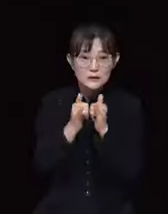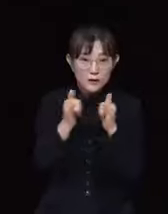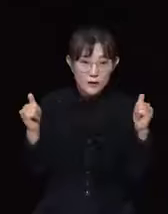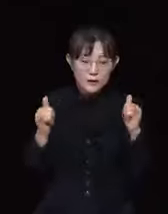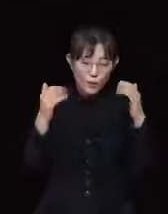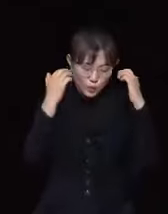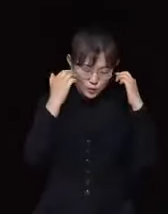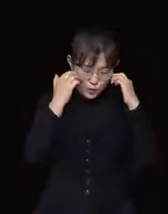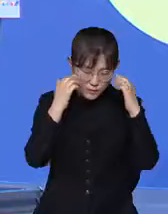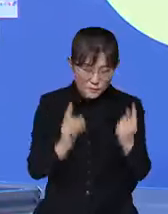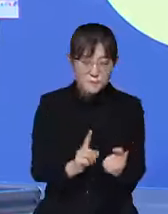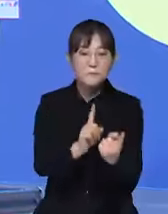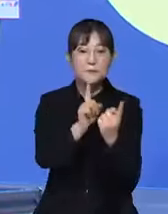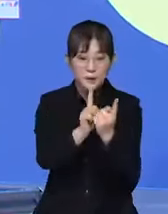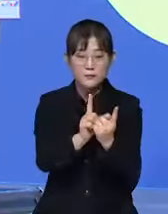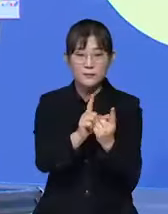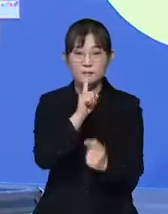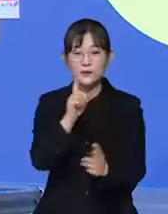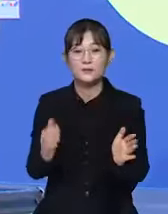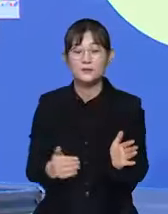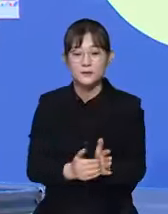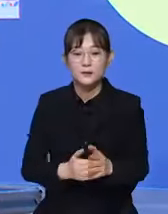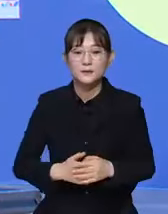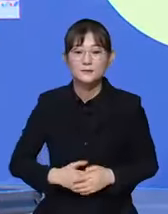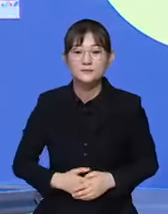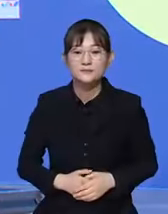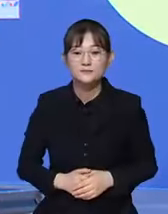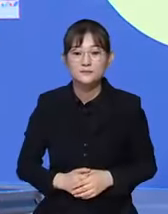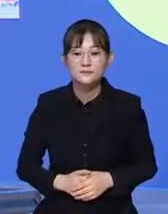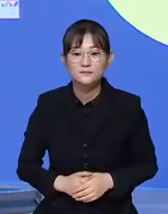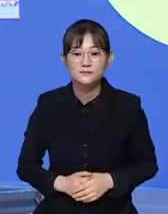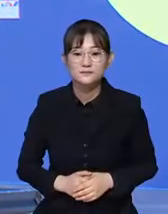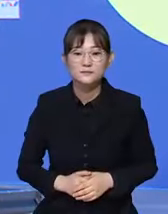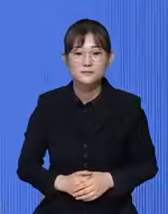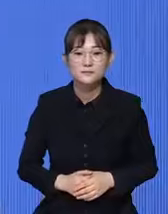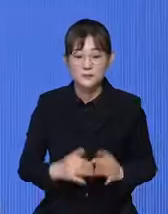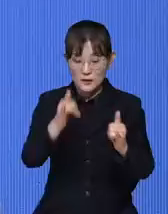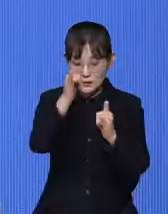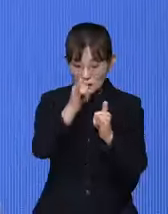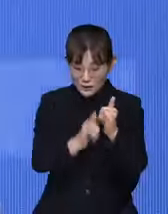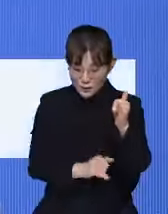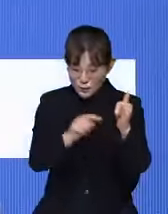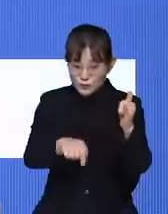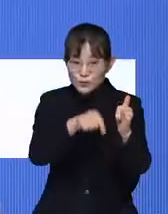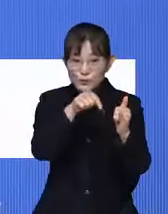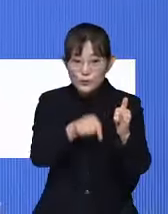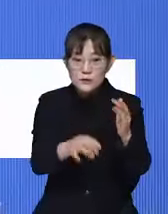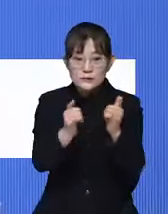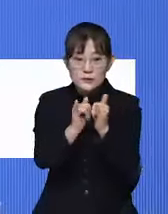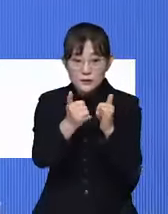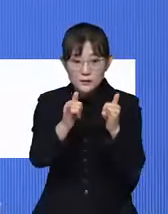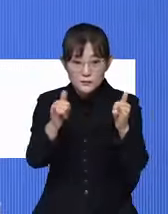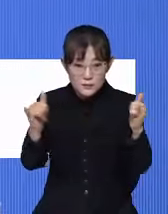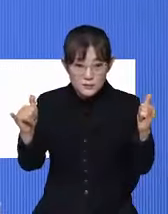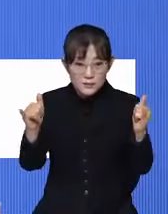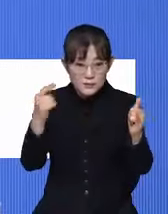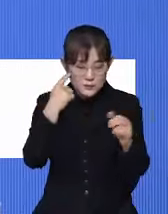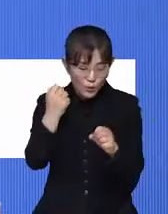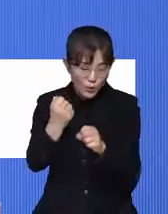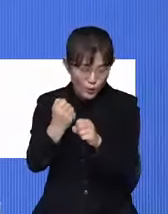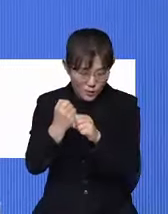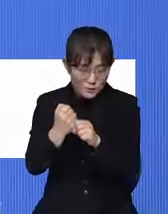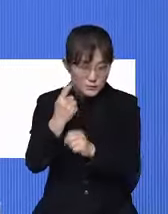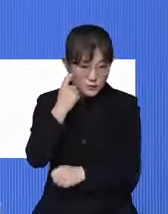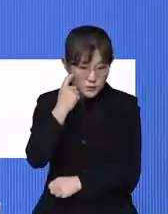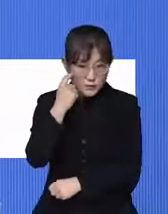마주하는 하나의 과정이라고 말합니다 역사속에 있는 인간을 들여다본다는 그런 행위